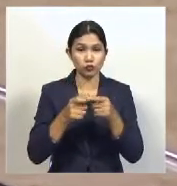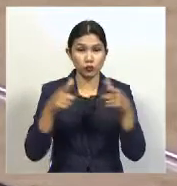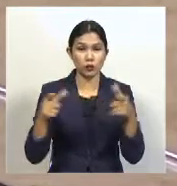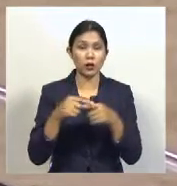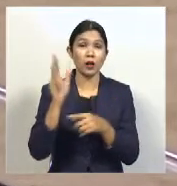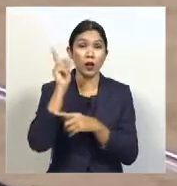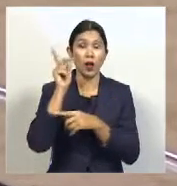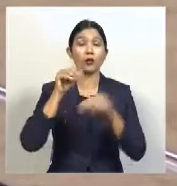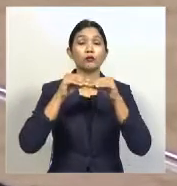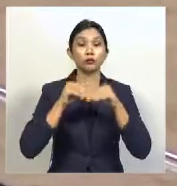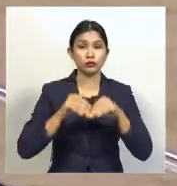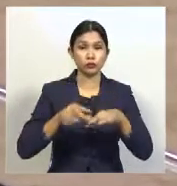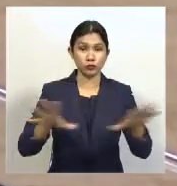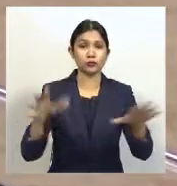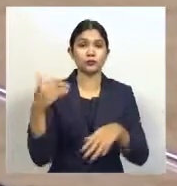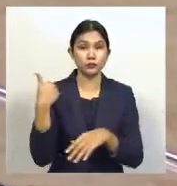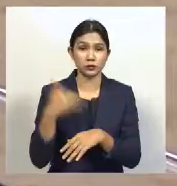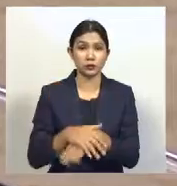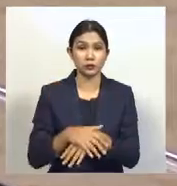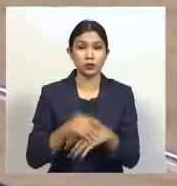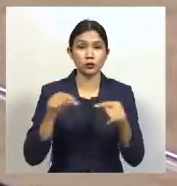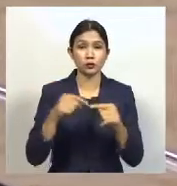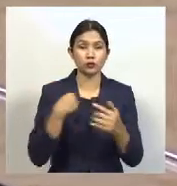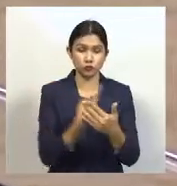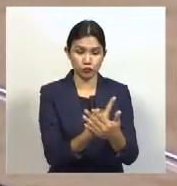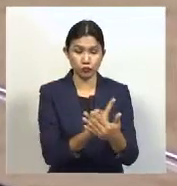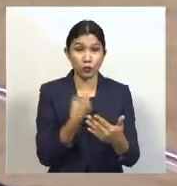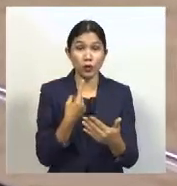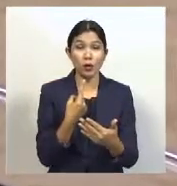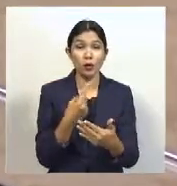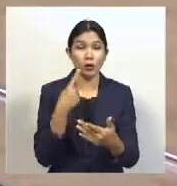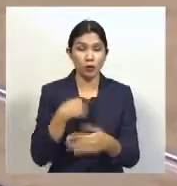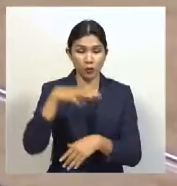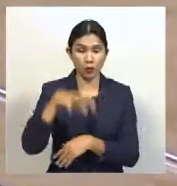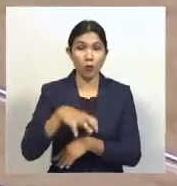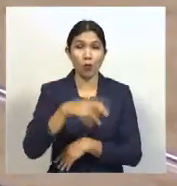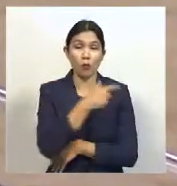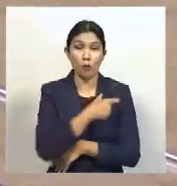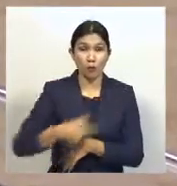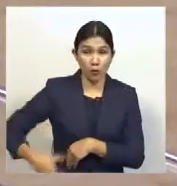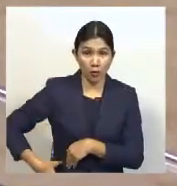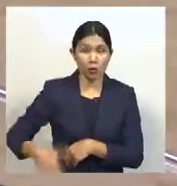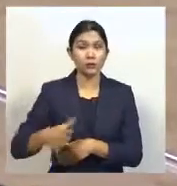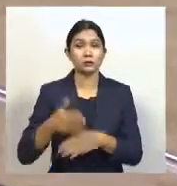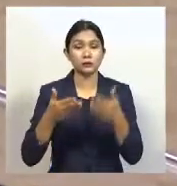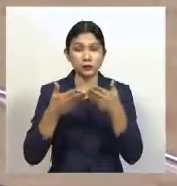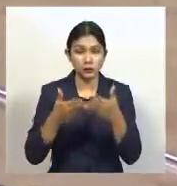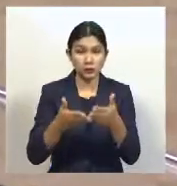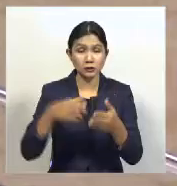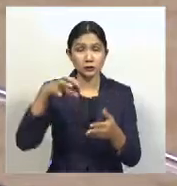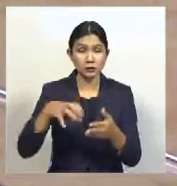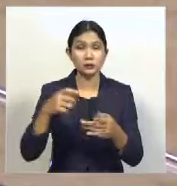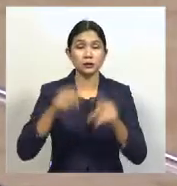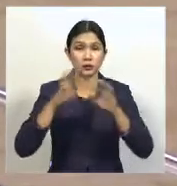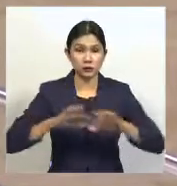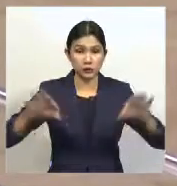าวอย่างเป็นทางการโดยมีผู้แทนทางสำนักพระราชวังทางกองทัพเรือทางรัฐบาล